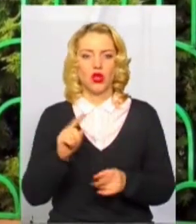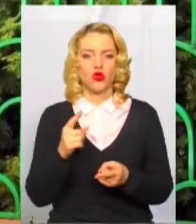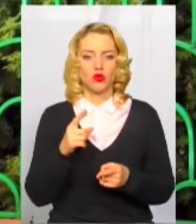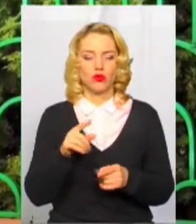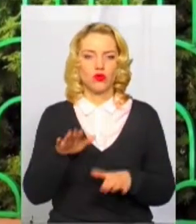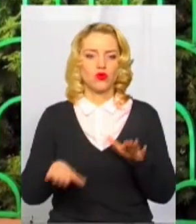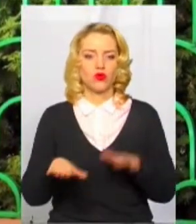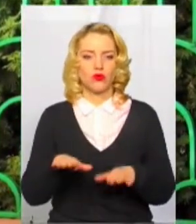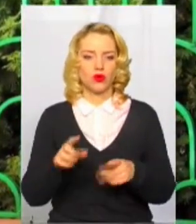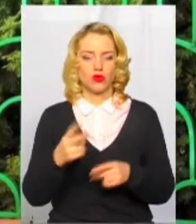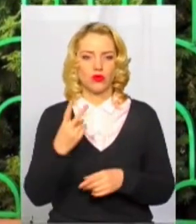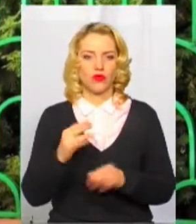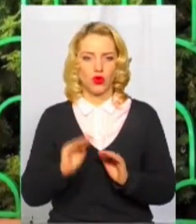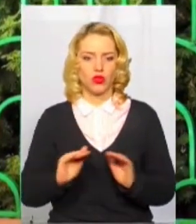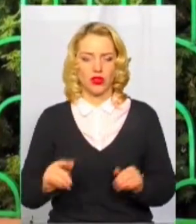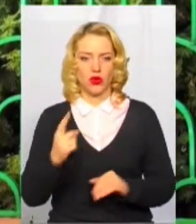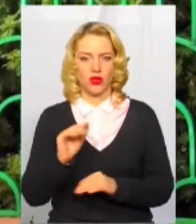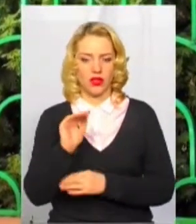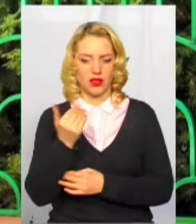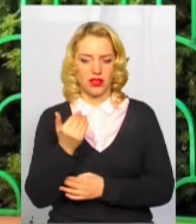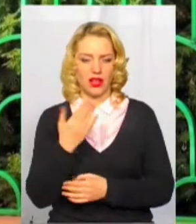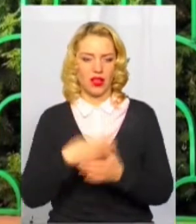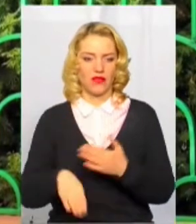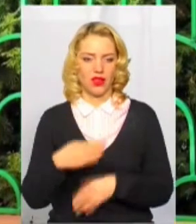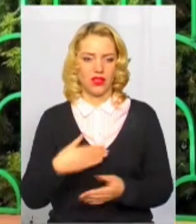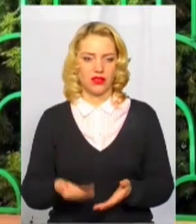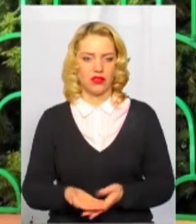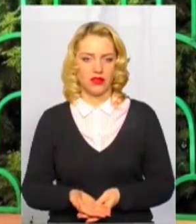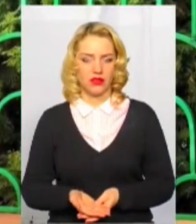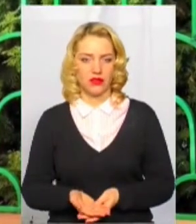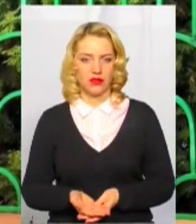Чому 2 дітей, 1 дитина інвалід,